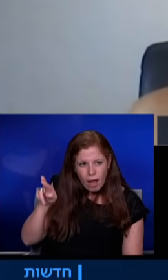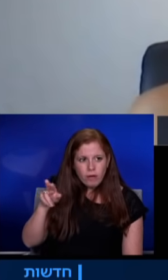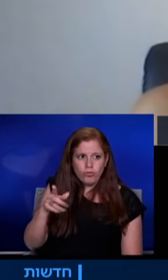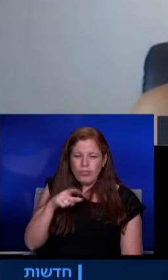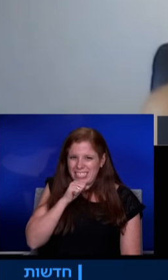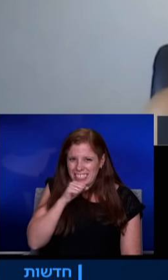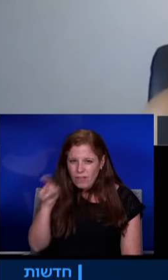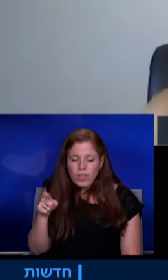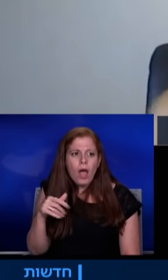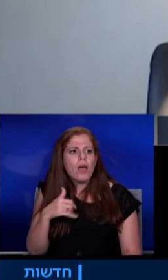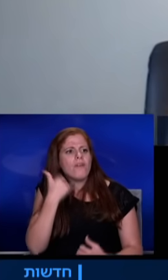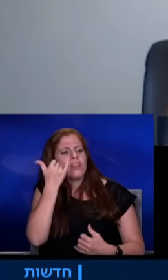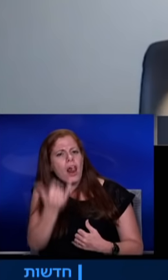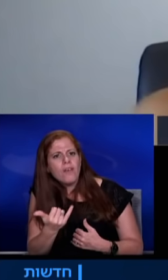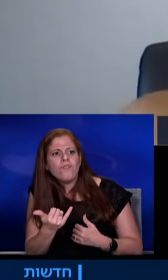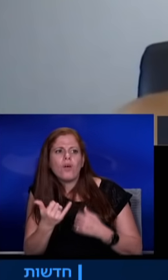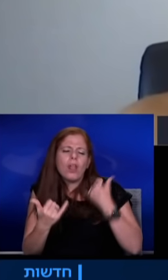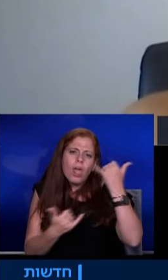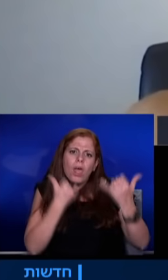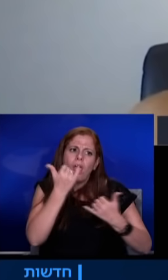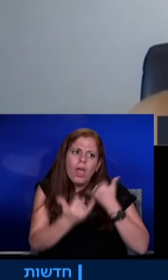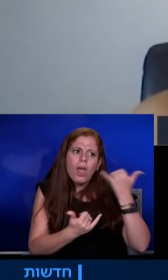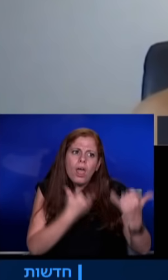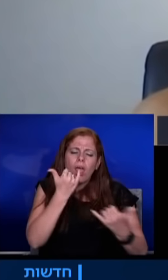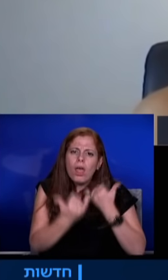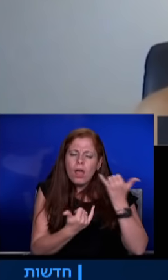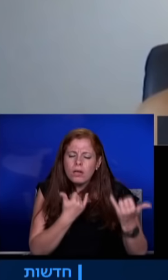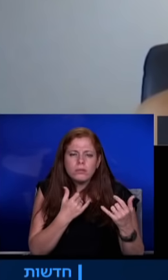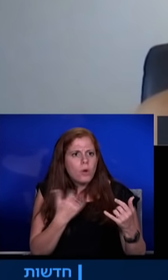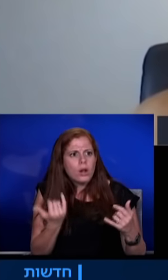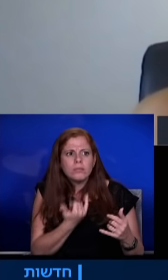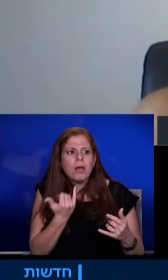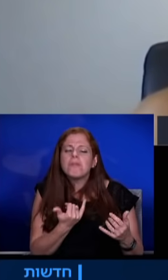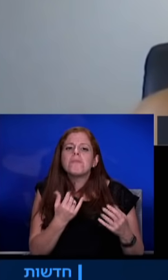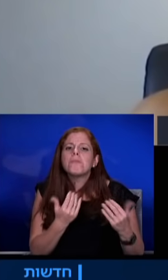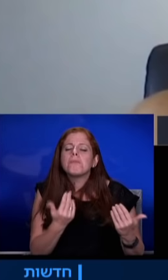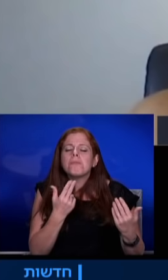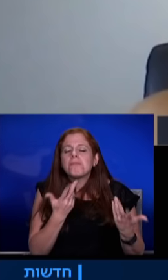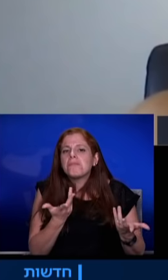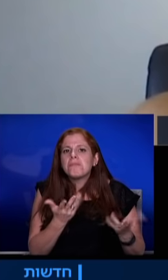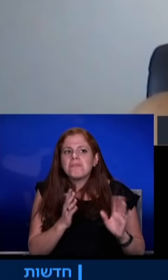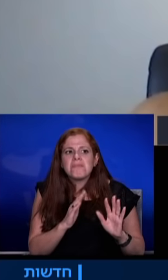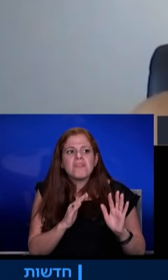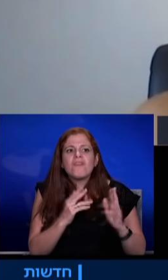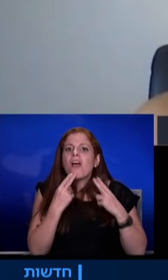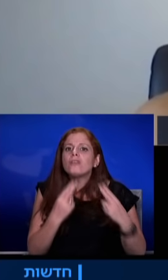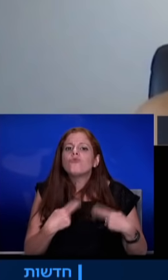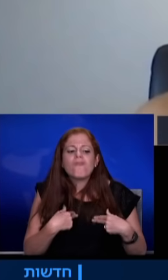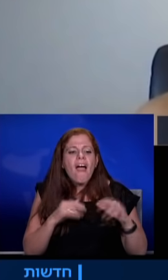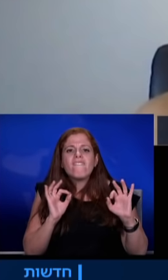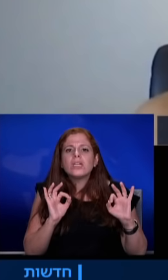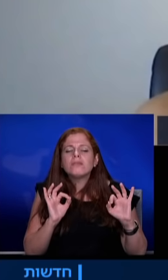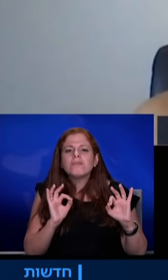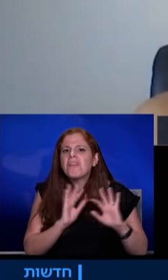שהסבתא, וטלפון לאחד, וטלפון לשני, וטלפון בצורה מחזורית, ללא הפסקה, ואין תשובה מאף אחד מהם.